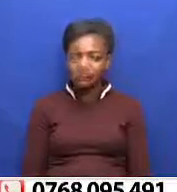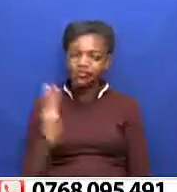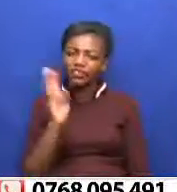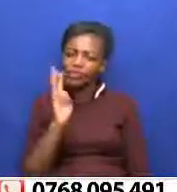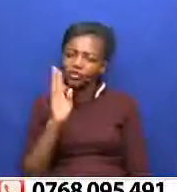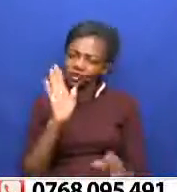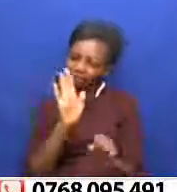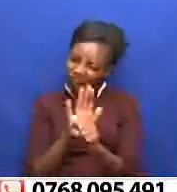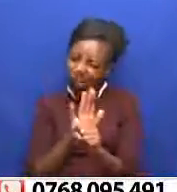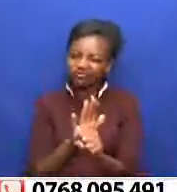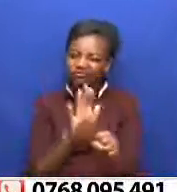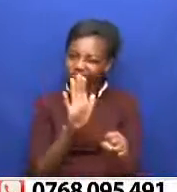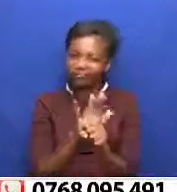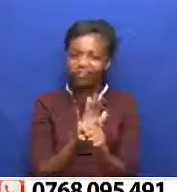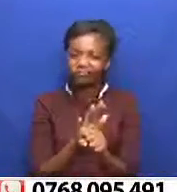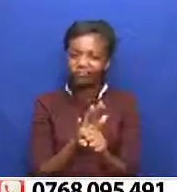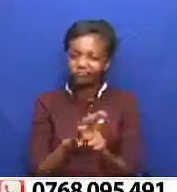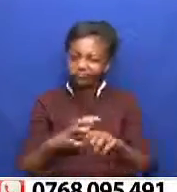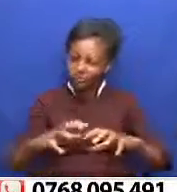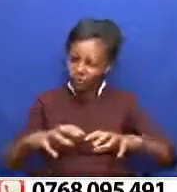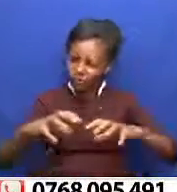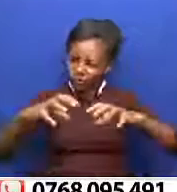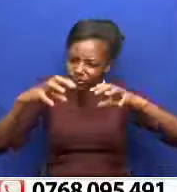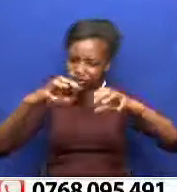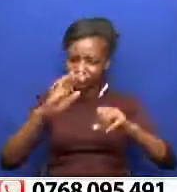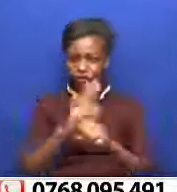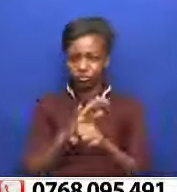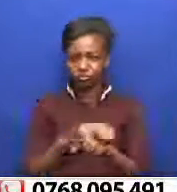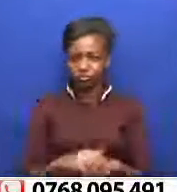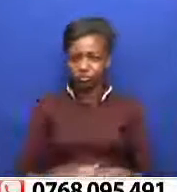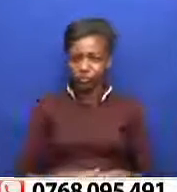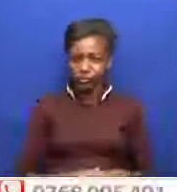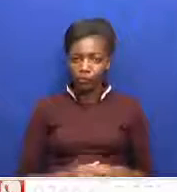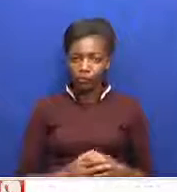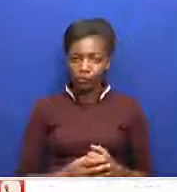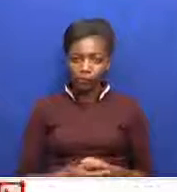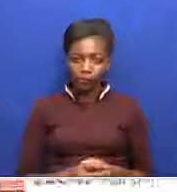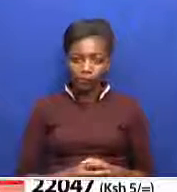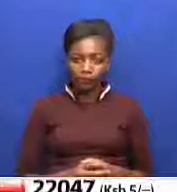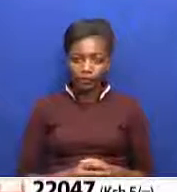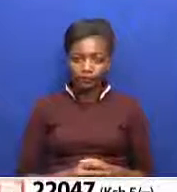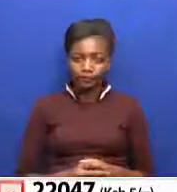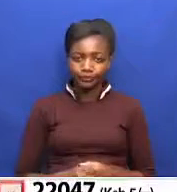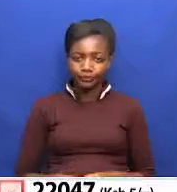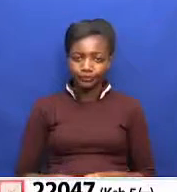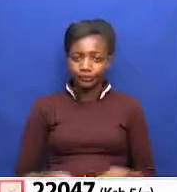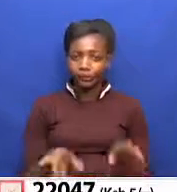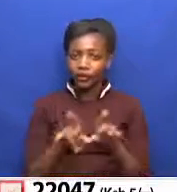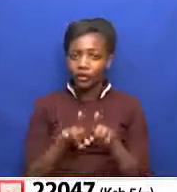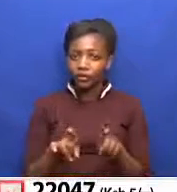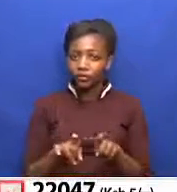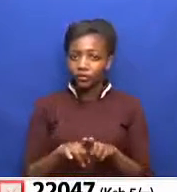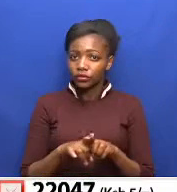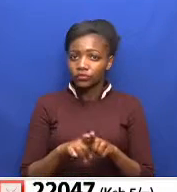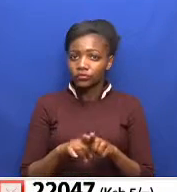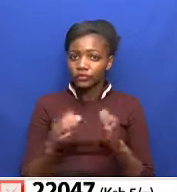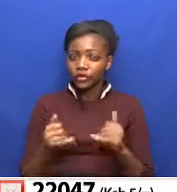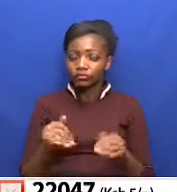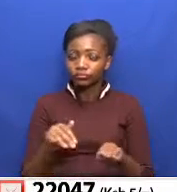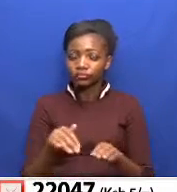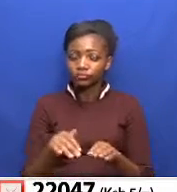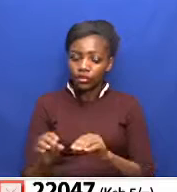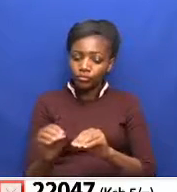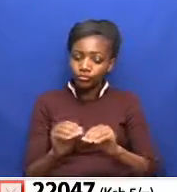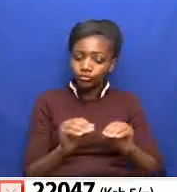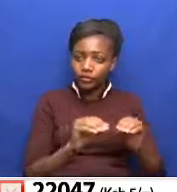imezidi. Imezidi ile nyavu tunaenda kutufa sahi, imemezi otana na hiyo maji. Na vile sasa tumeanza kusonga,